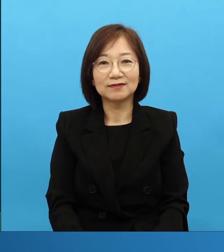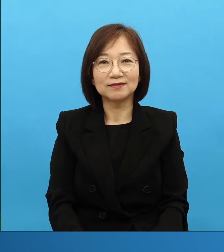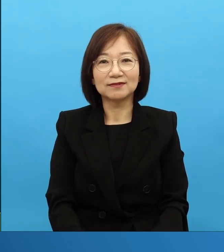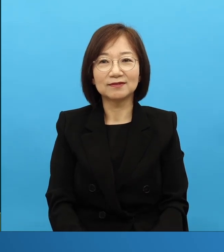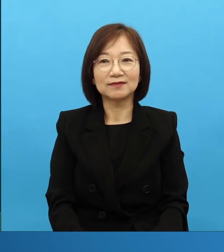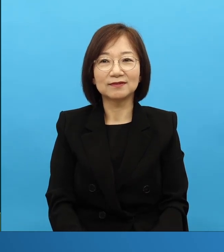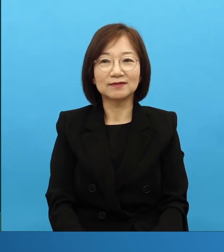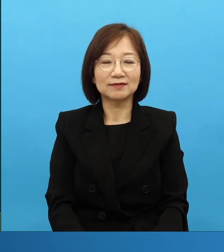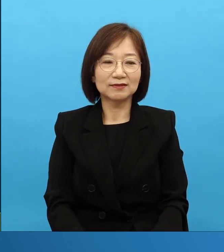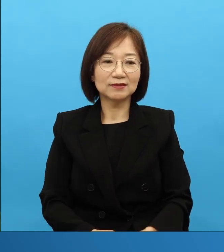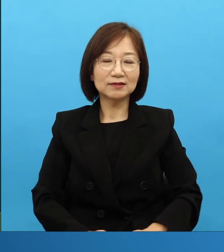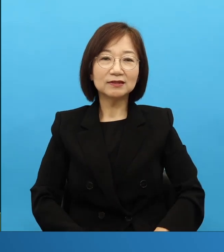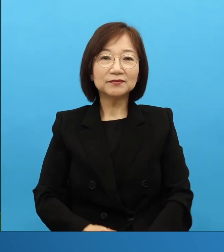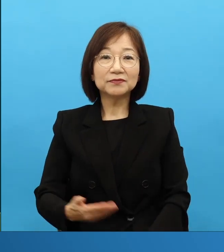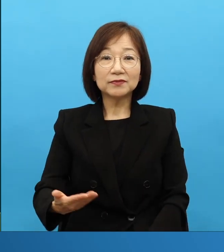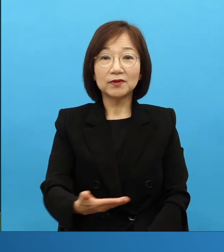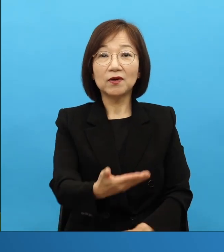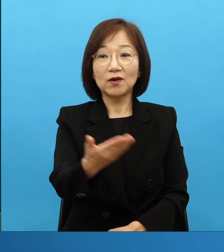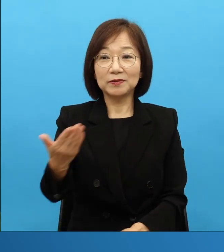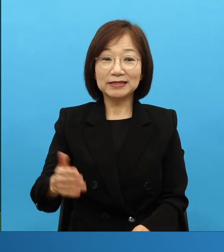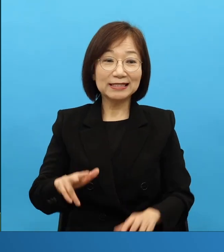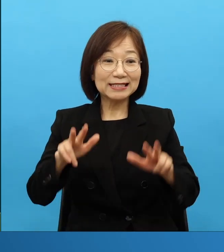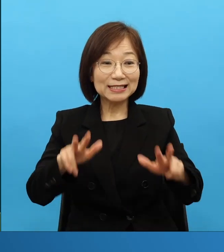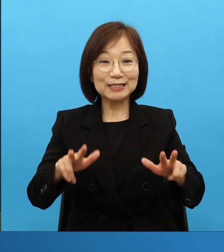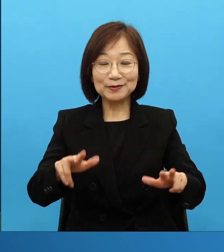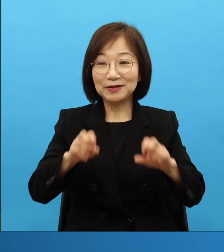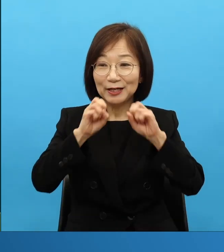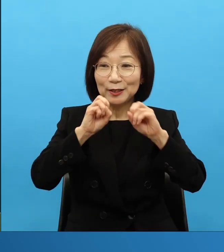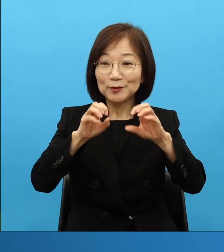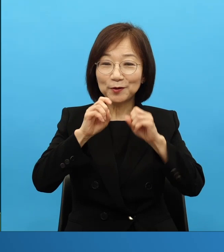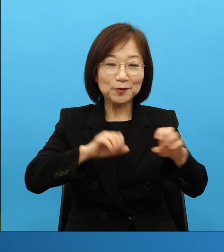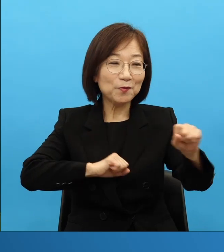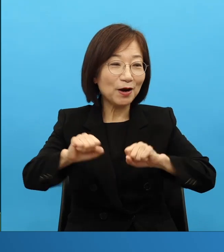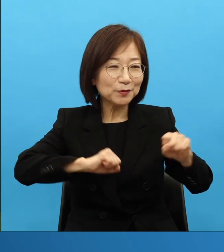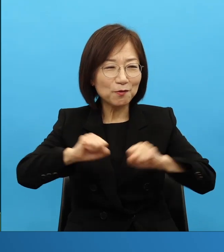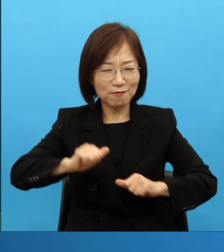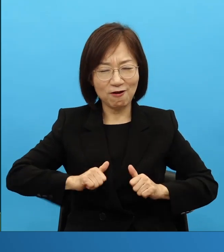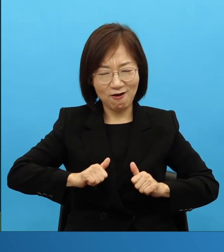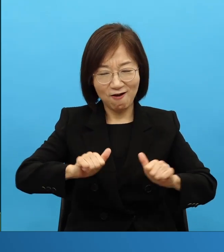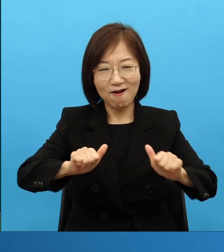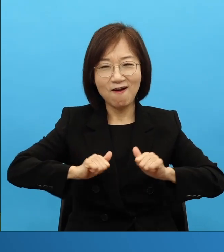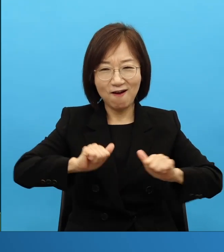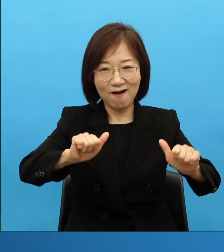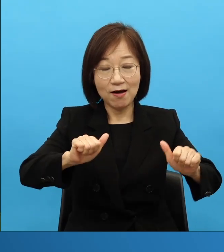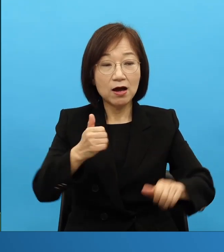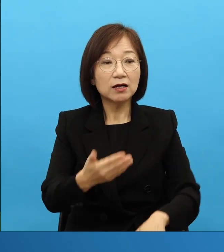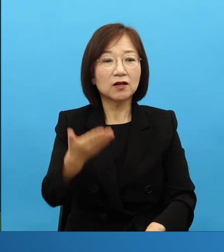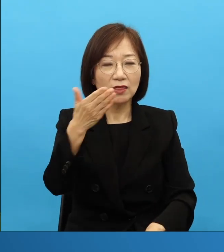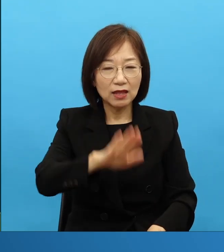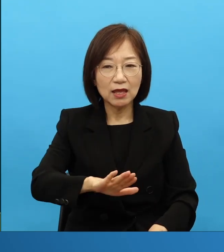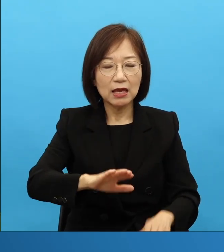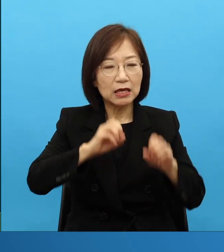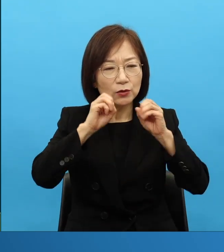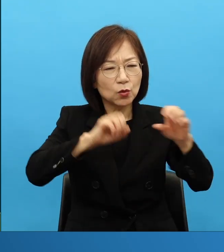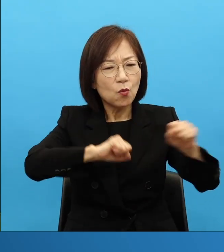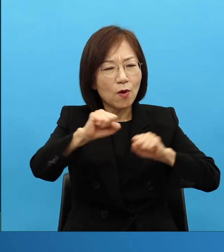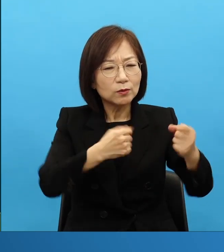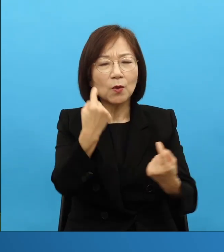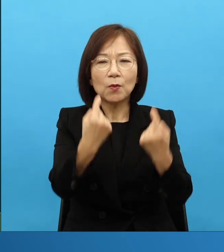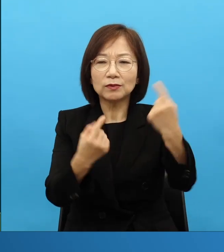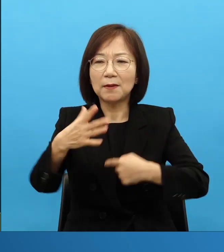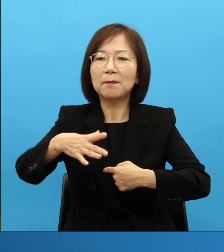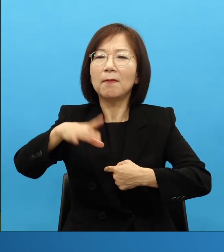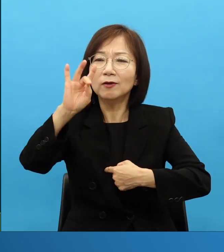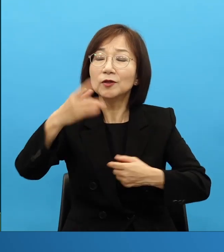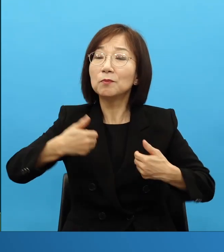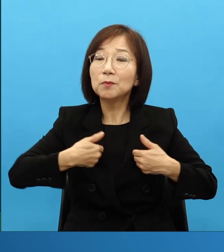잘 못하고 있어요. 전도 운동하기 전에 응답부터 먼저 받아야 돼. 그걸 보고 망대를 세워야 하는 겁니다. And people are doing the evangelism movement, but they're not